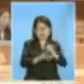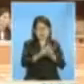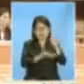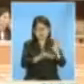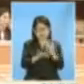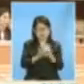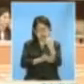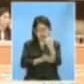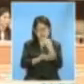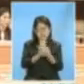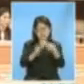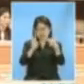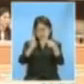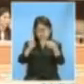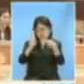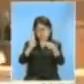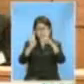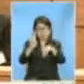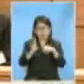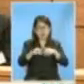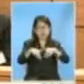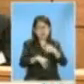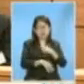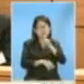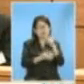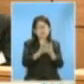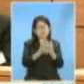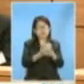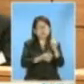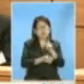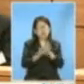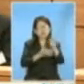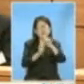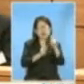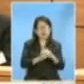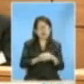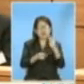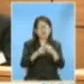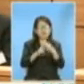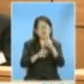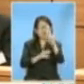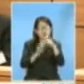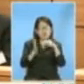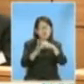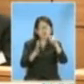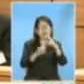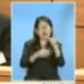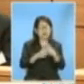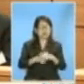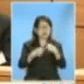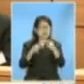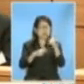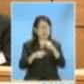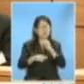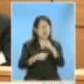าถามเขาว่าอยากจะเห็นว่าอยู่แบบไหน 75,000 เนี่ยแล้วเขาถามว่าท่านสสรุ่นอะไรผมก็บอกว่ารุ่นโกงบ้านกินเมื